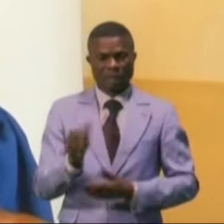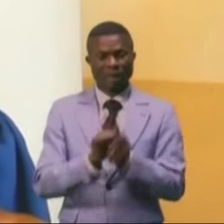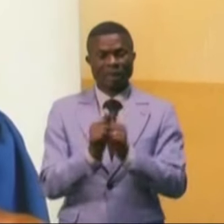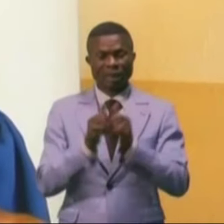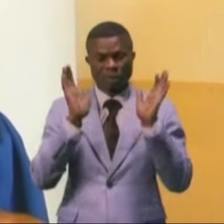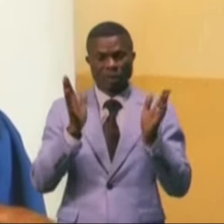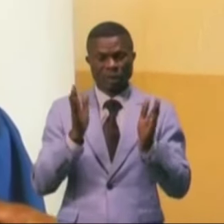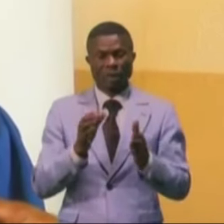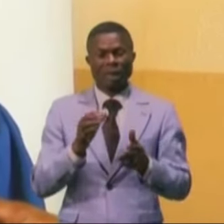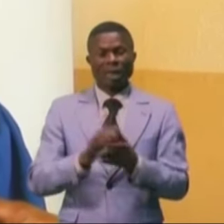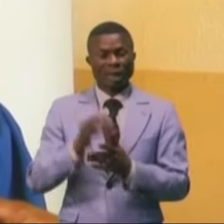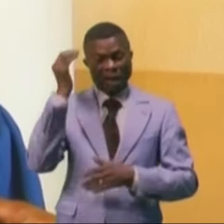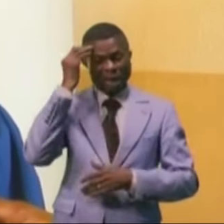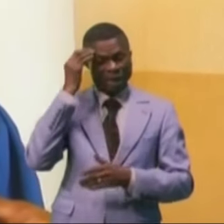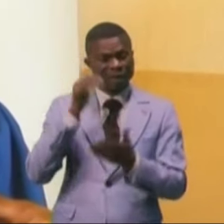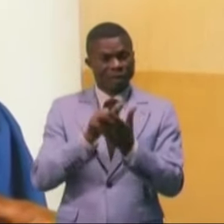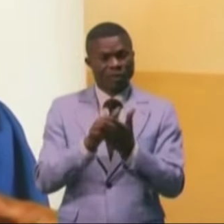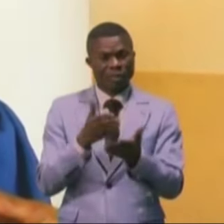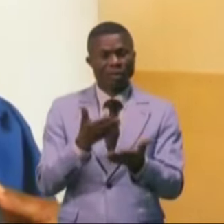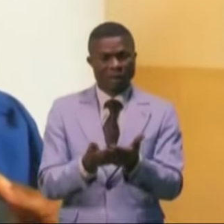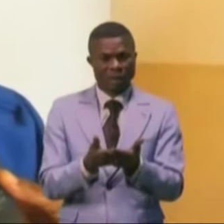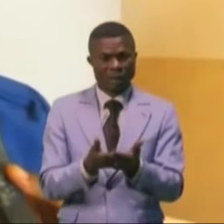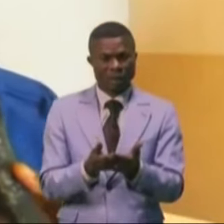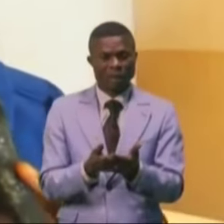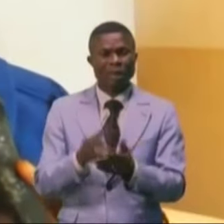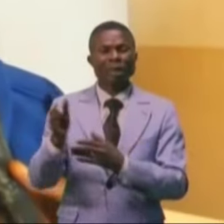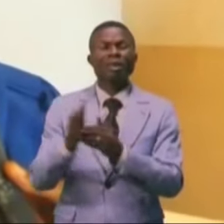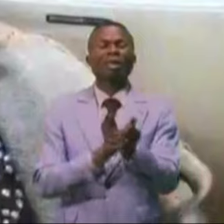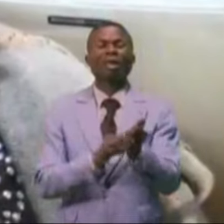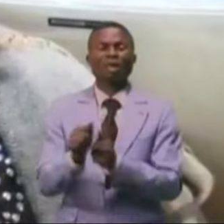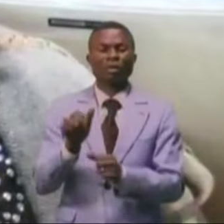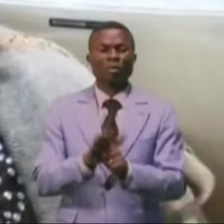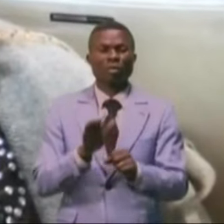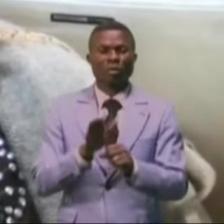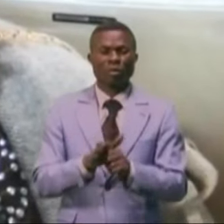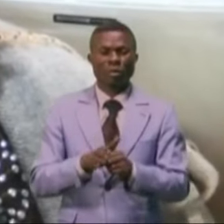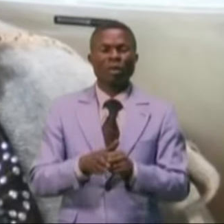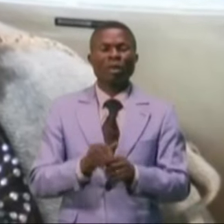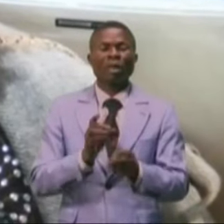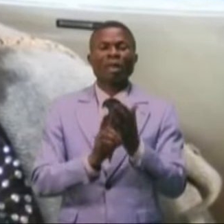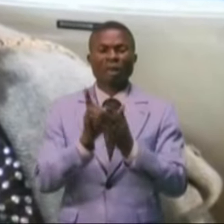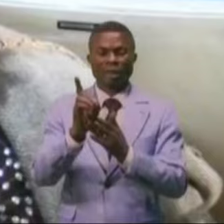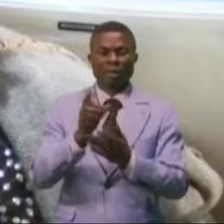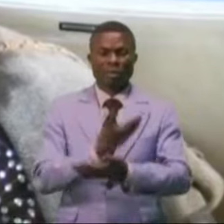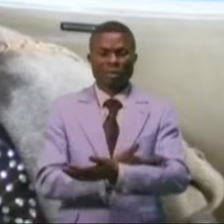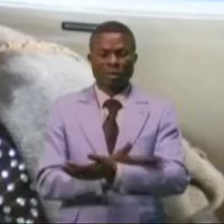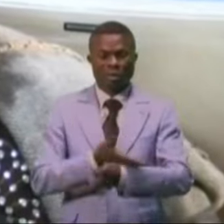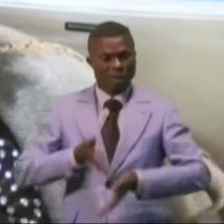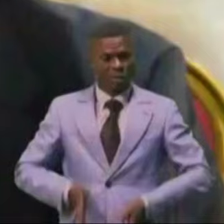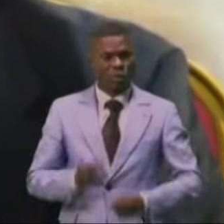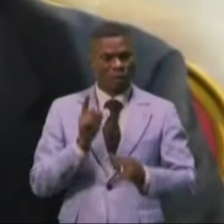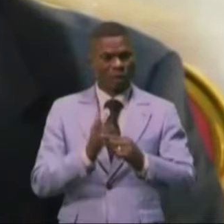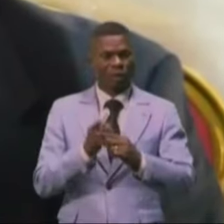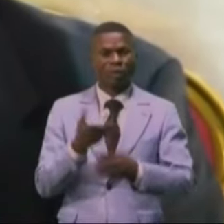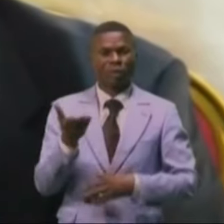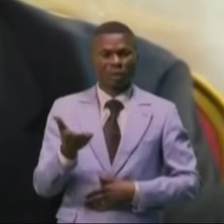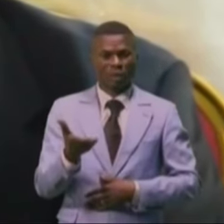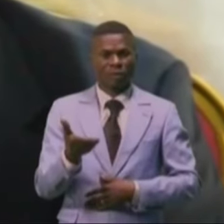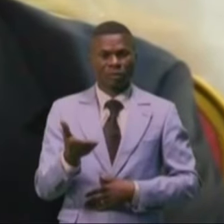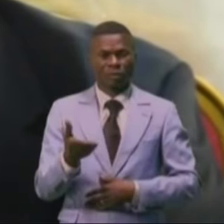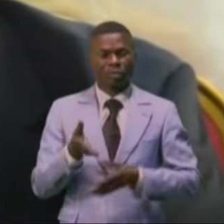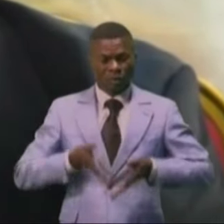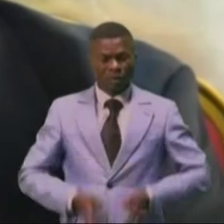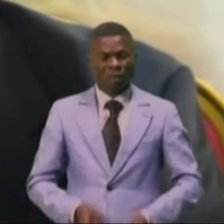quand la psychologie est faible, ça entraîne même le déroulement de l'accouchement. Alors le déroulement de